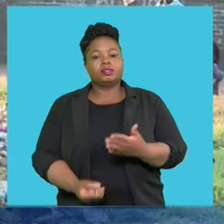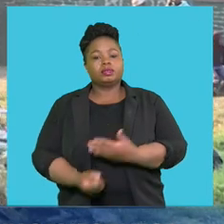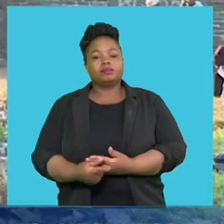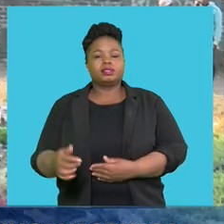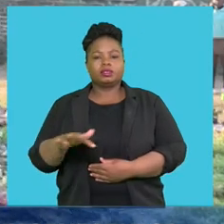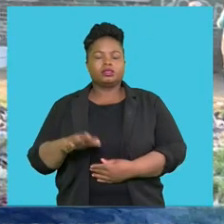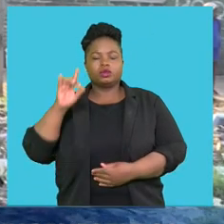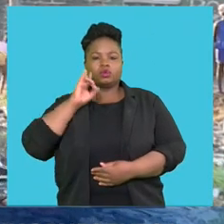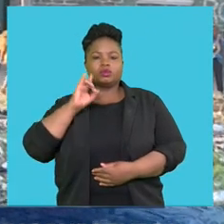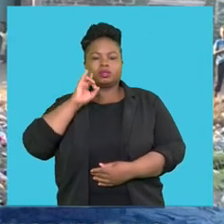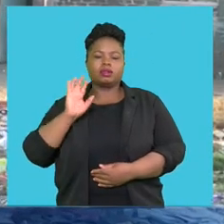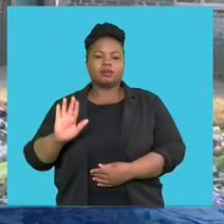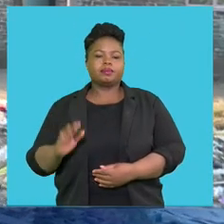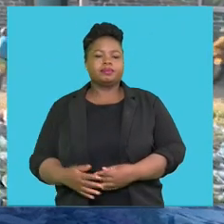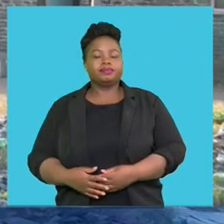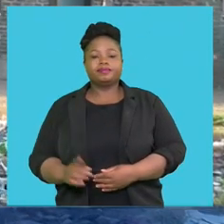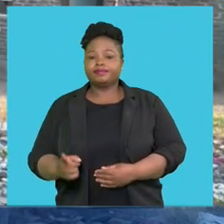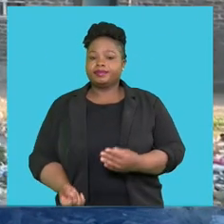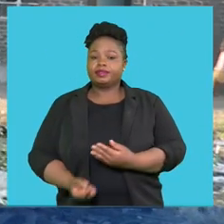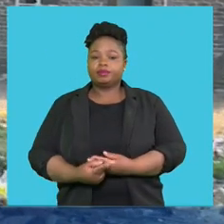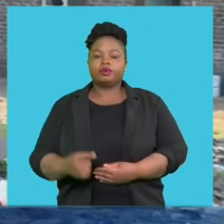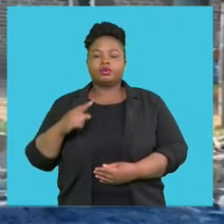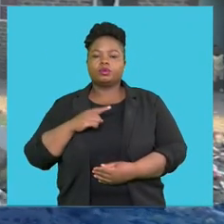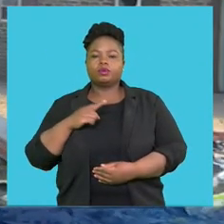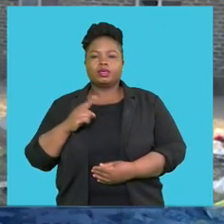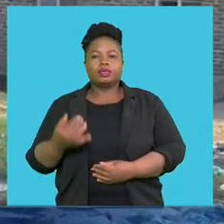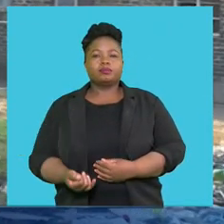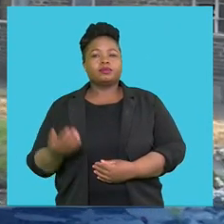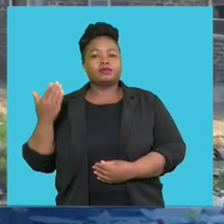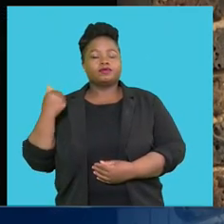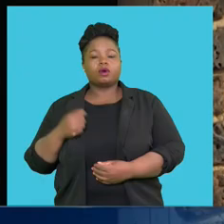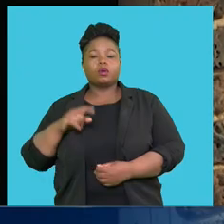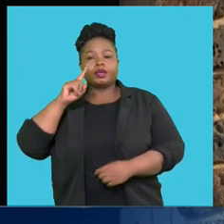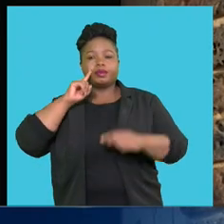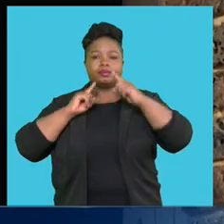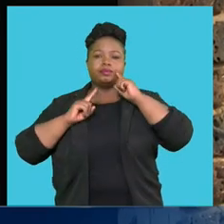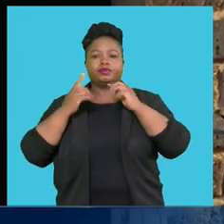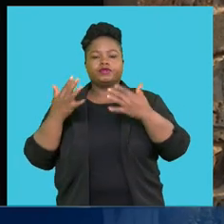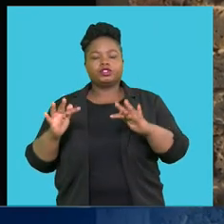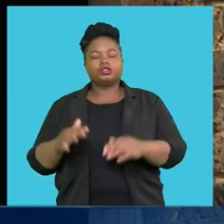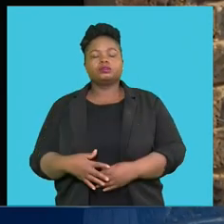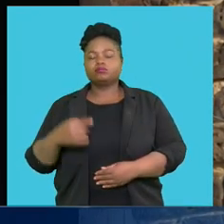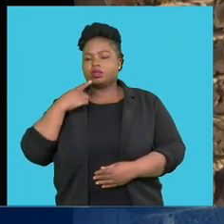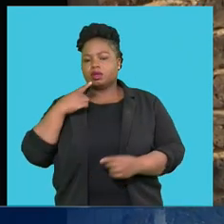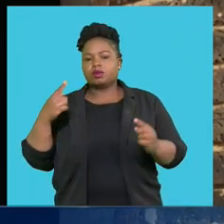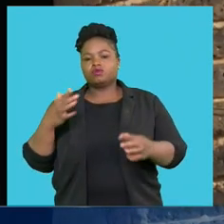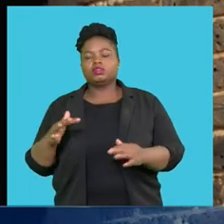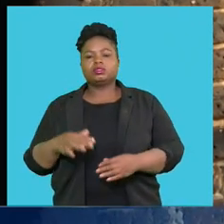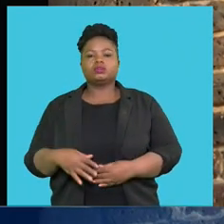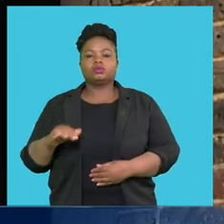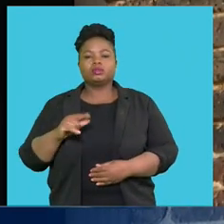khona emahostela. Lokhu kuza ngemuva kwekhwelo elishawe isilo sakwaZulu uMisi Zulu